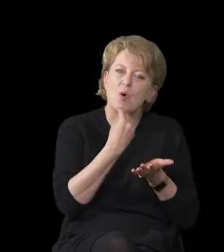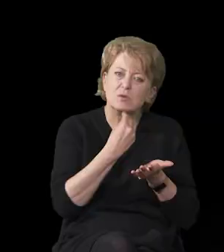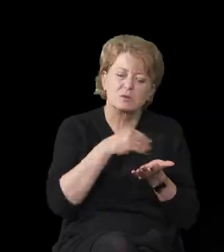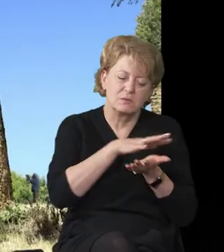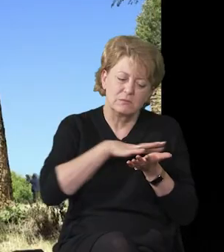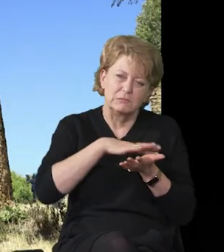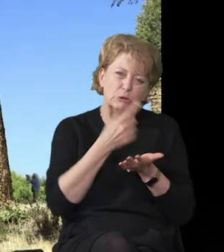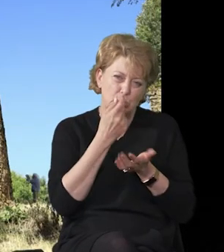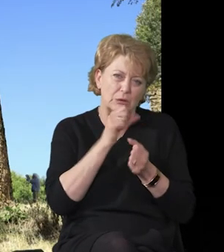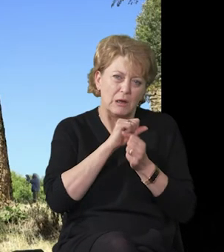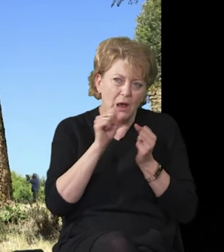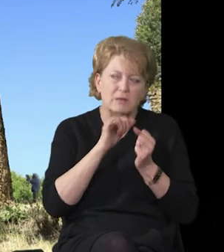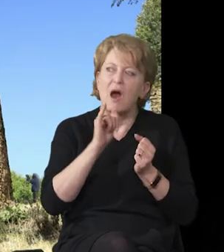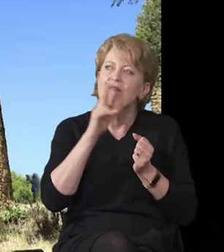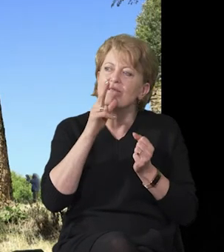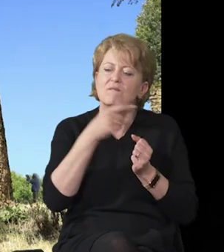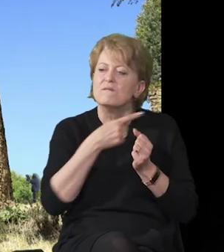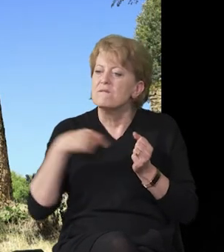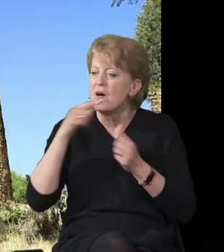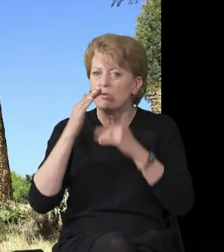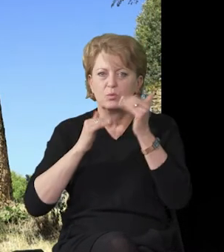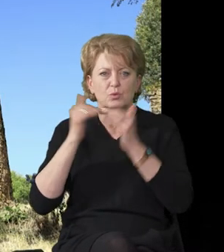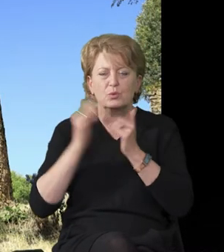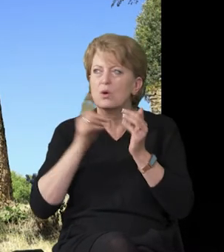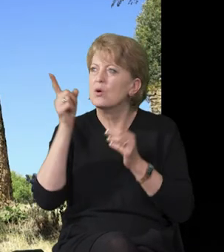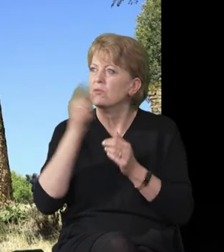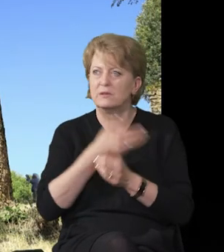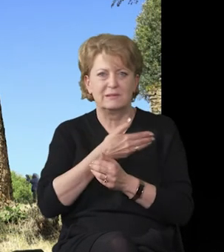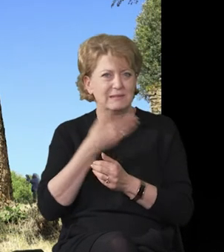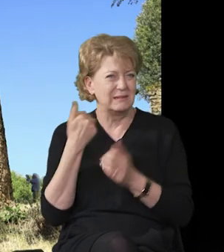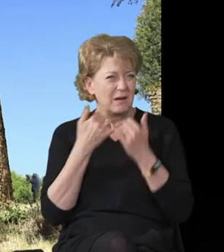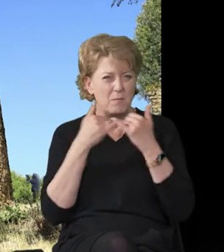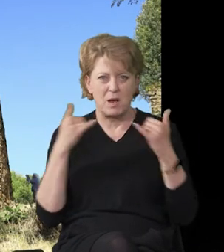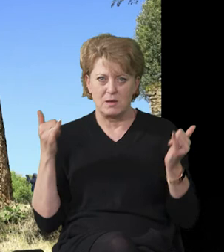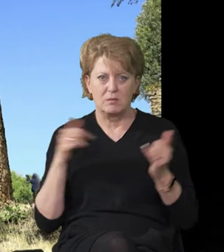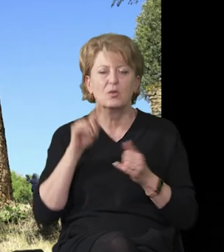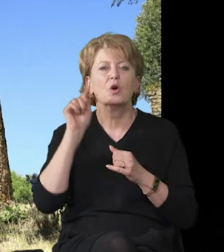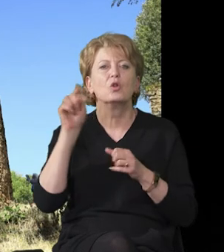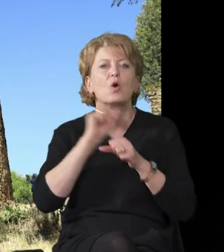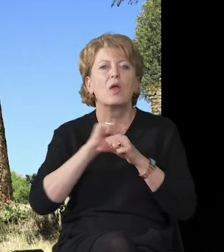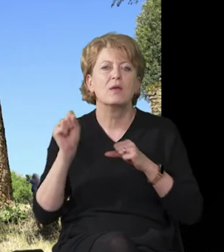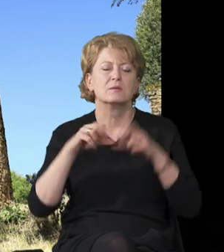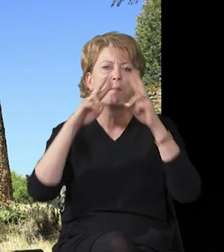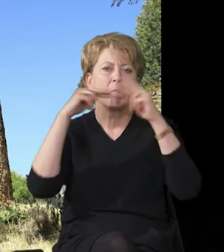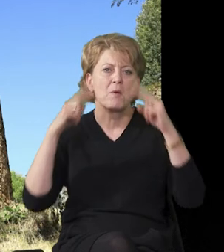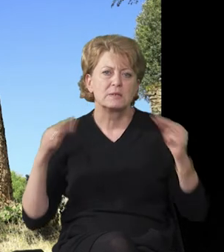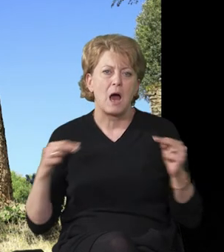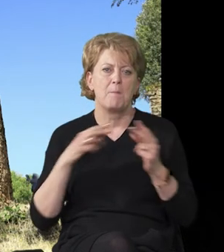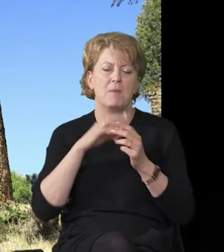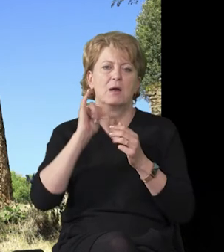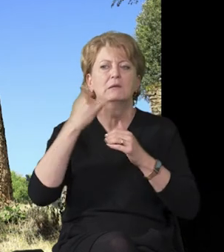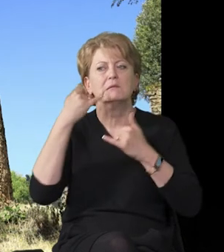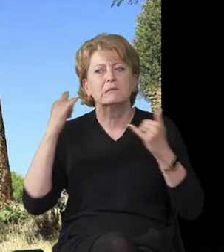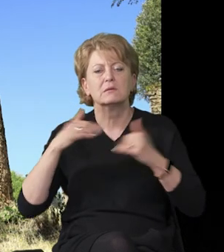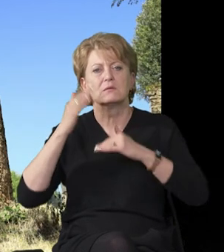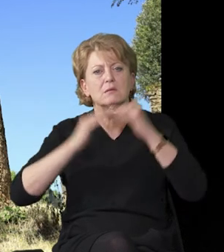indziej w Afryce nie spotkamy. Jest to właśnie kompleks pałaców i zamków oraz innych zabudowań